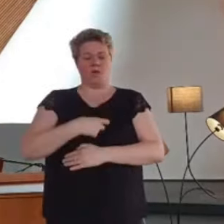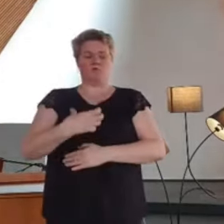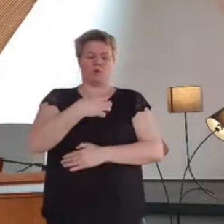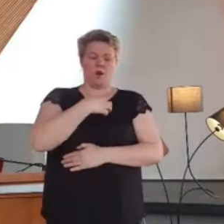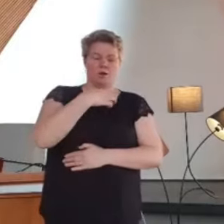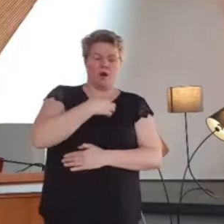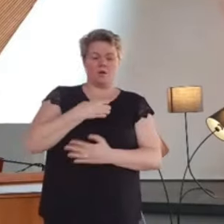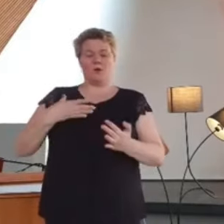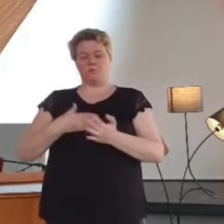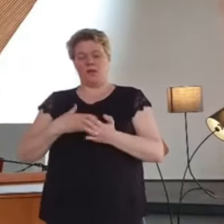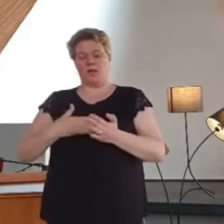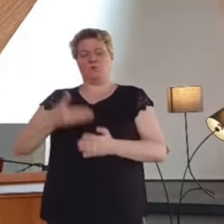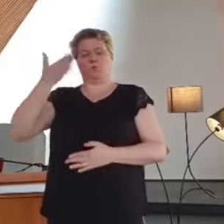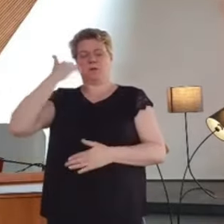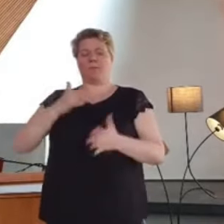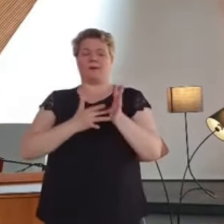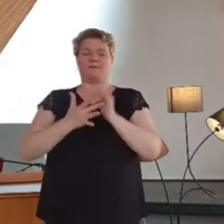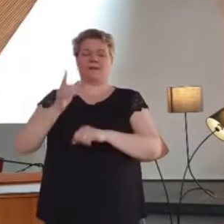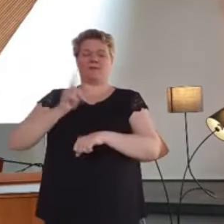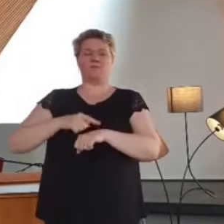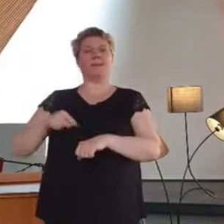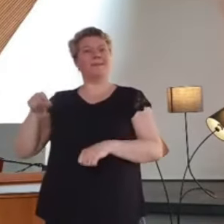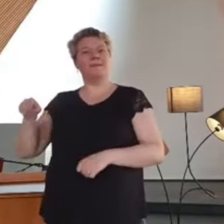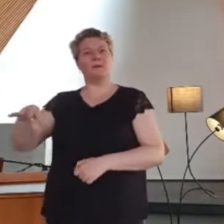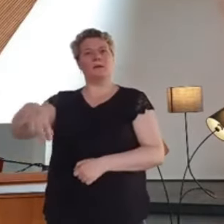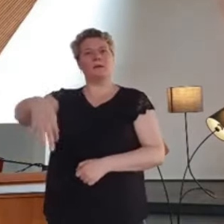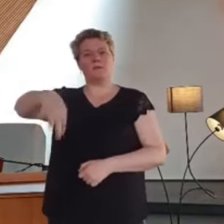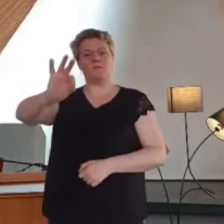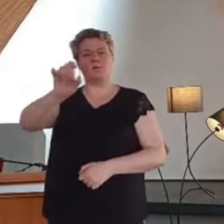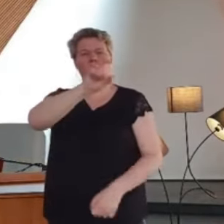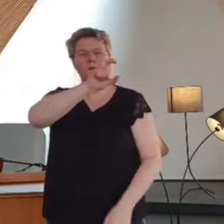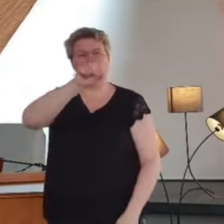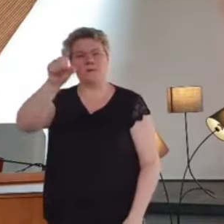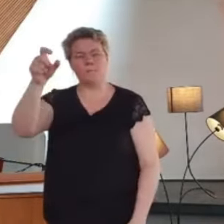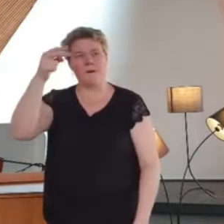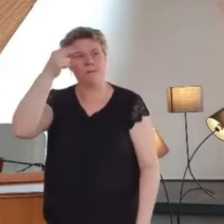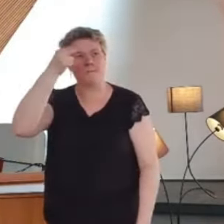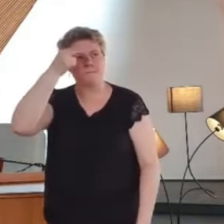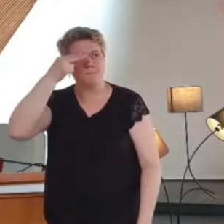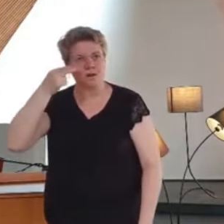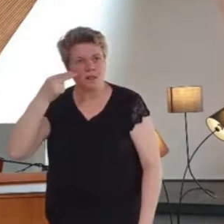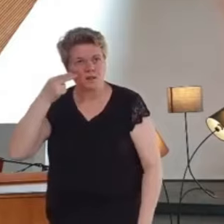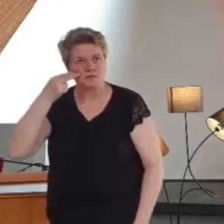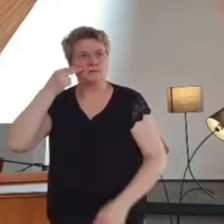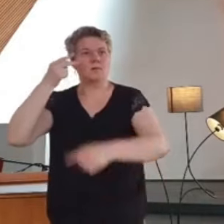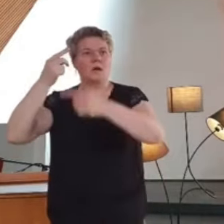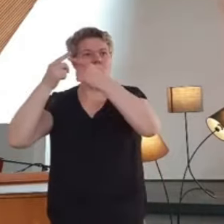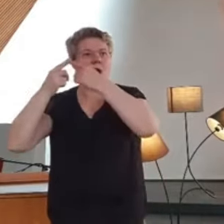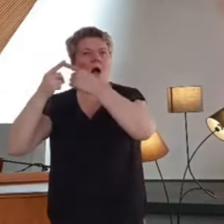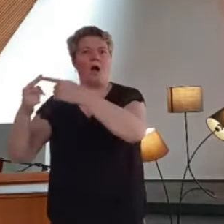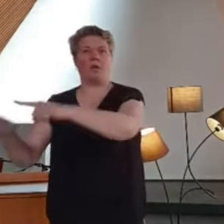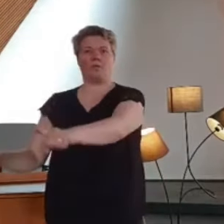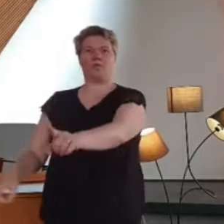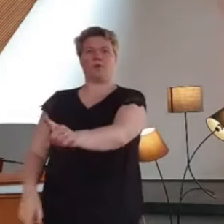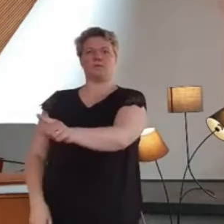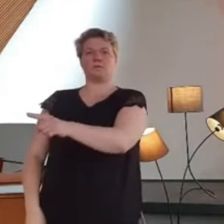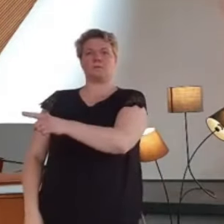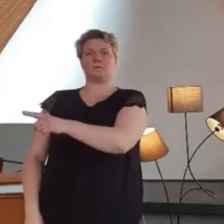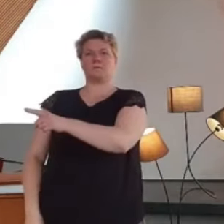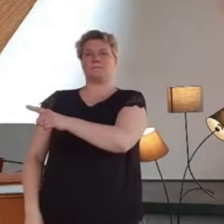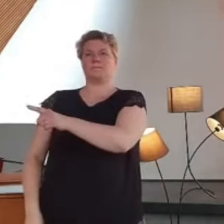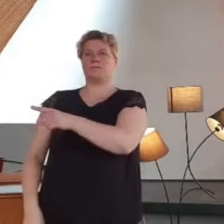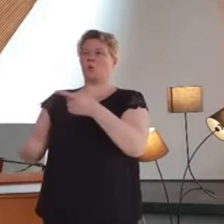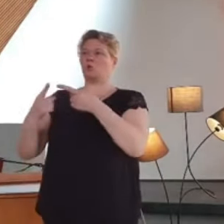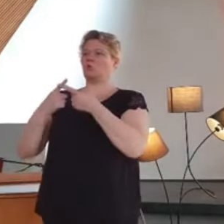Erkrankungen und Behinderungen zur Zeit von Jesus. Und die hat das für mich entdeckt quasi, dass anscheinend blinde Menschen zur Zeit von Jesus eine